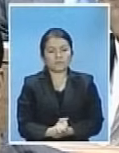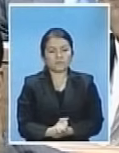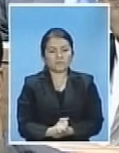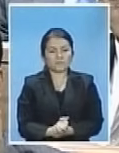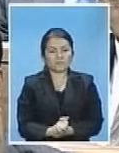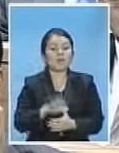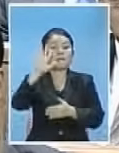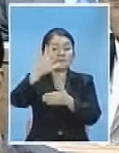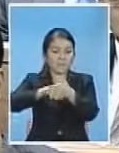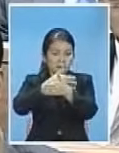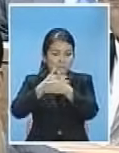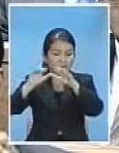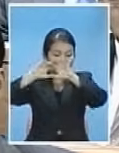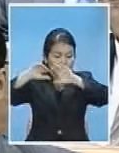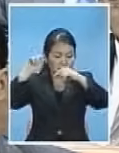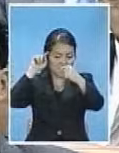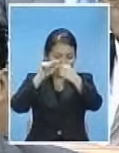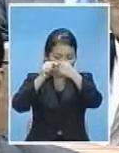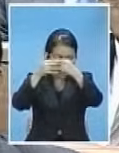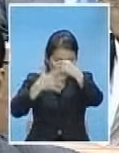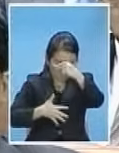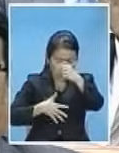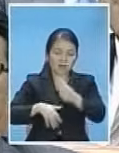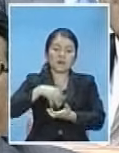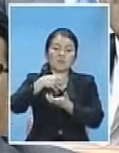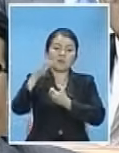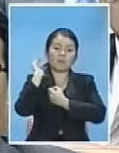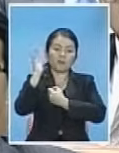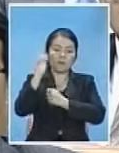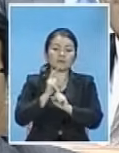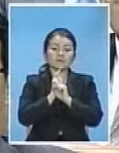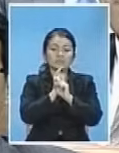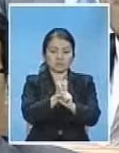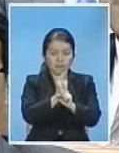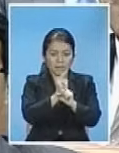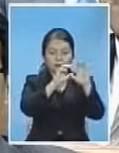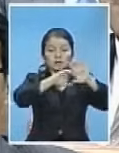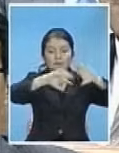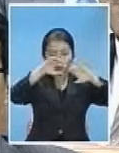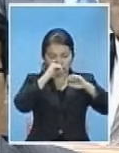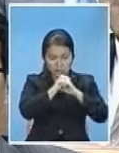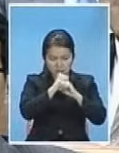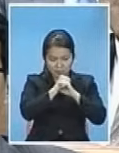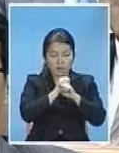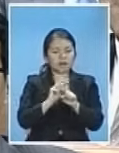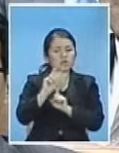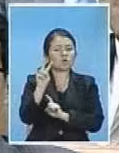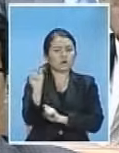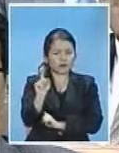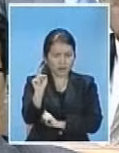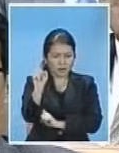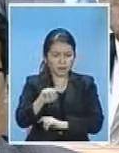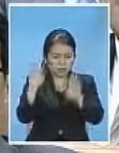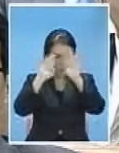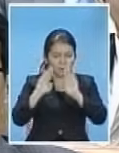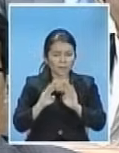นะครับเรื่องของหลักการของการบริหารแผ่นดินรัฐบาลในประการที่สองก็คือนำประเทศ